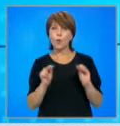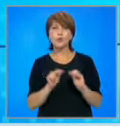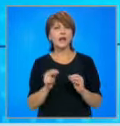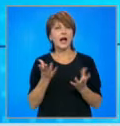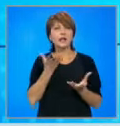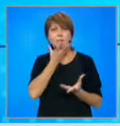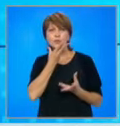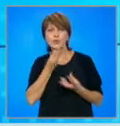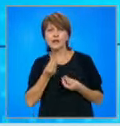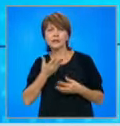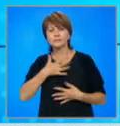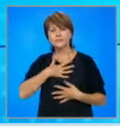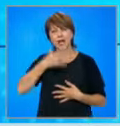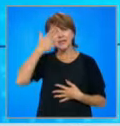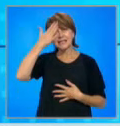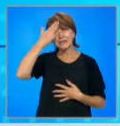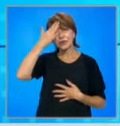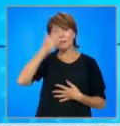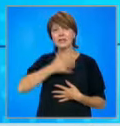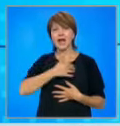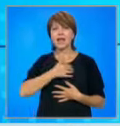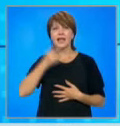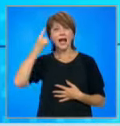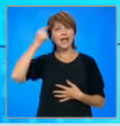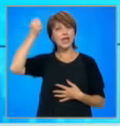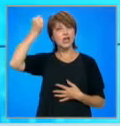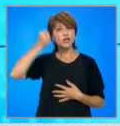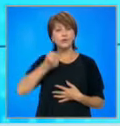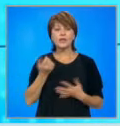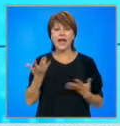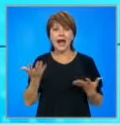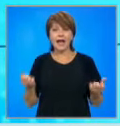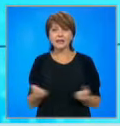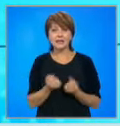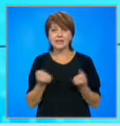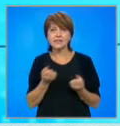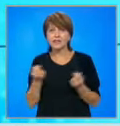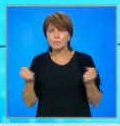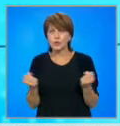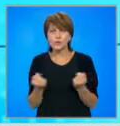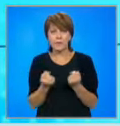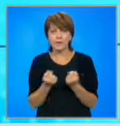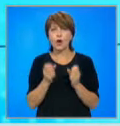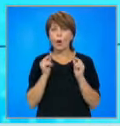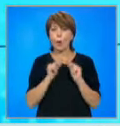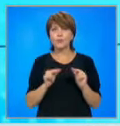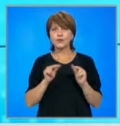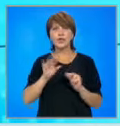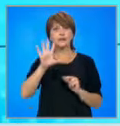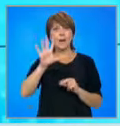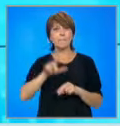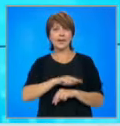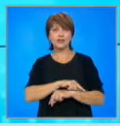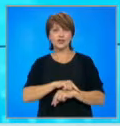разпознават симптомите на инсулт и да действат в случай на спешност. Обучението преминава в рамките на 5 часа в продължение на 5